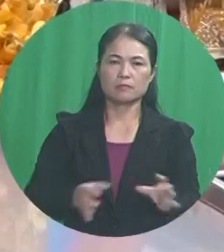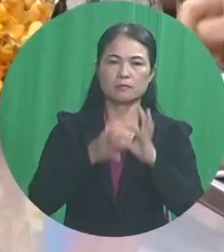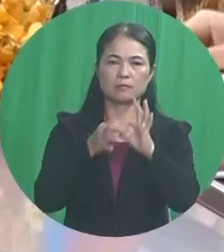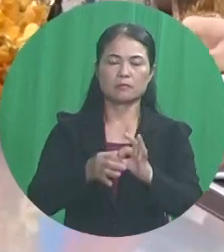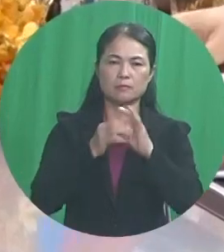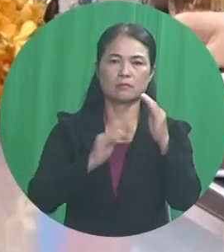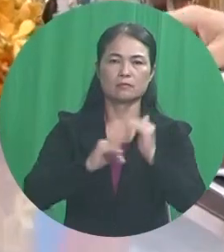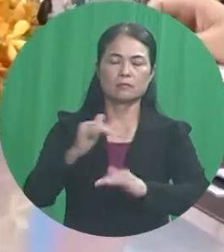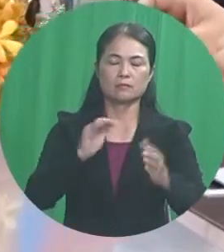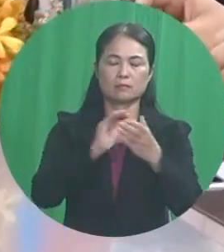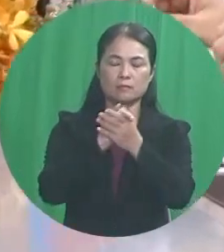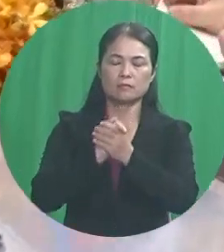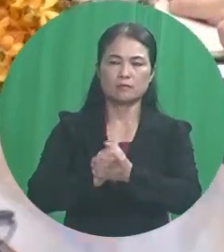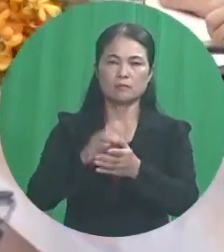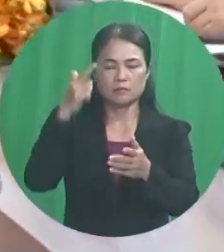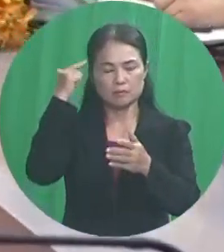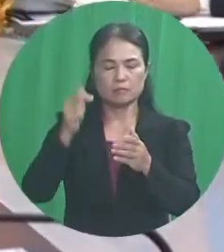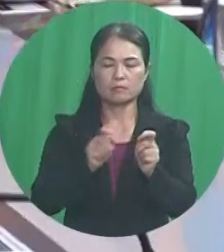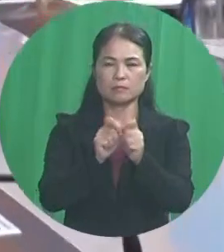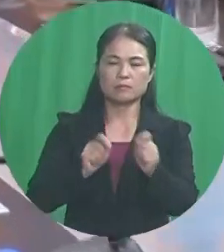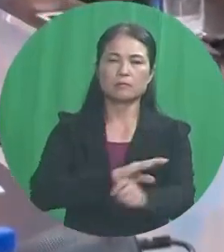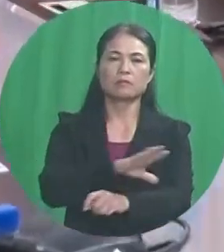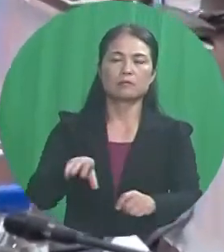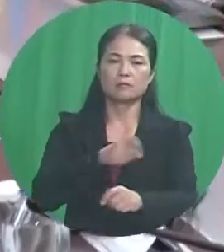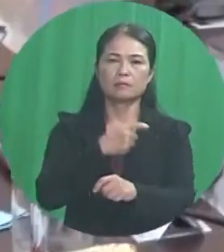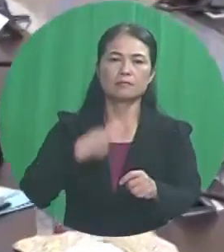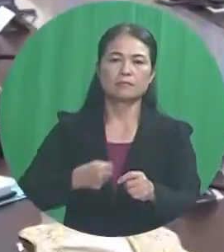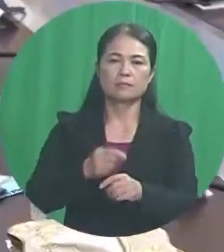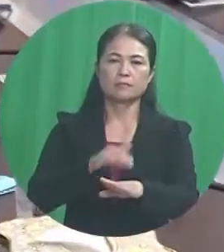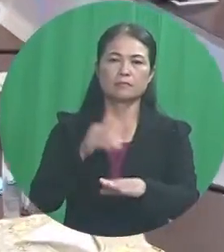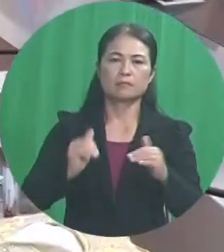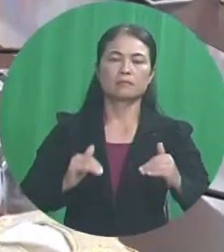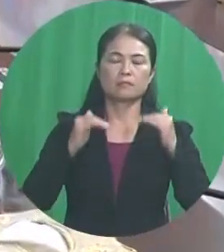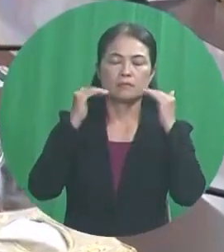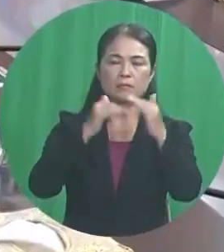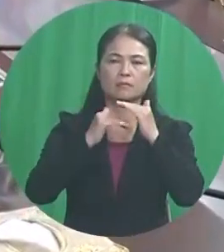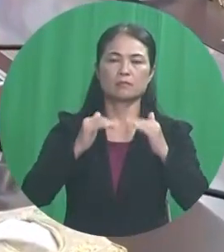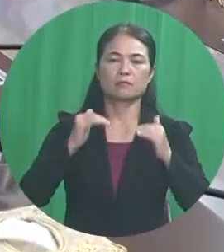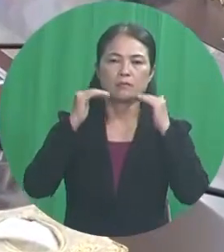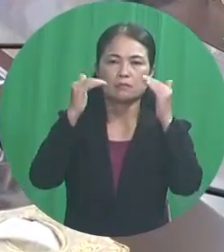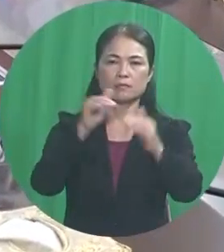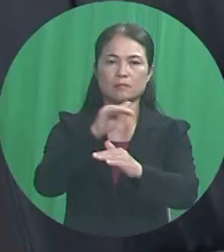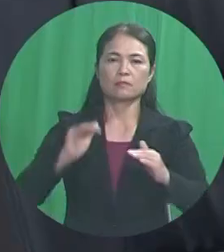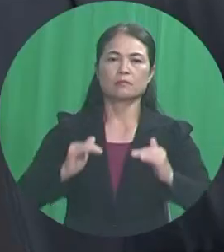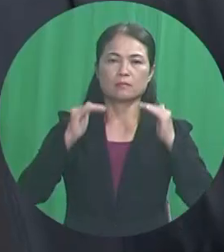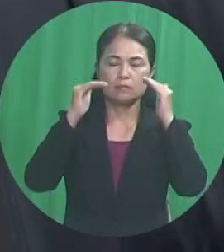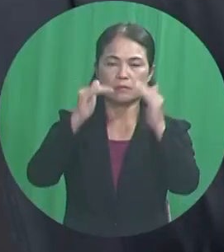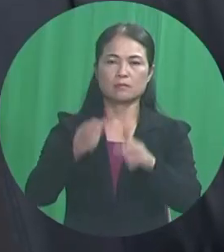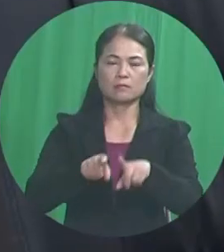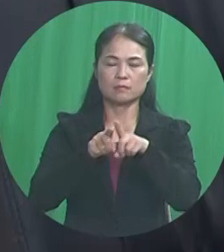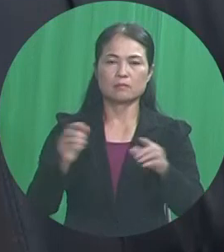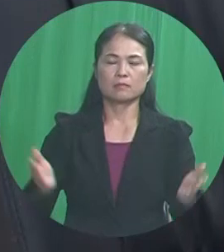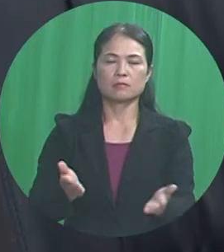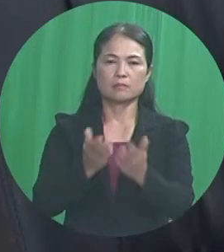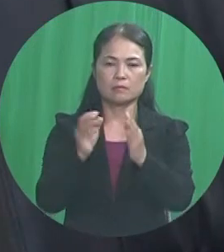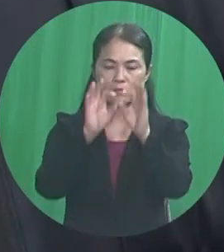តិការកសាងសហគមន៍ជោគវាសនារួមកម្ពុជាចិនប្រកបដោយគុណភាពខ្ពស់កម្រិតខ្ពស់និងស្តង់ដារខ្ពស់ព្រមទាំងលើកកម្ព